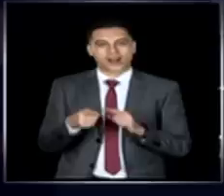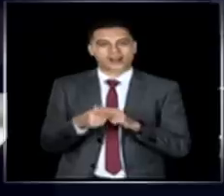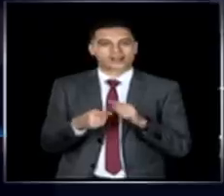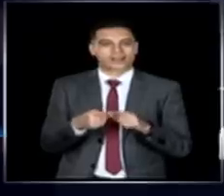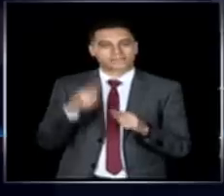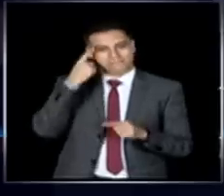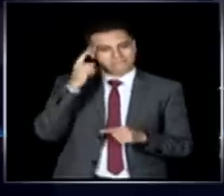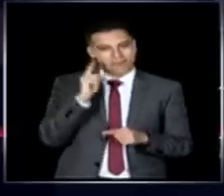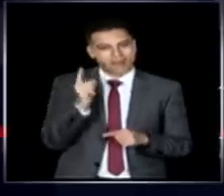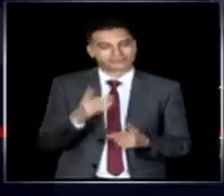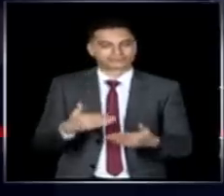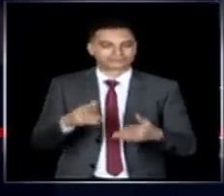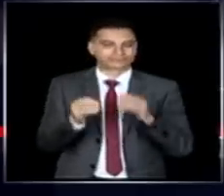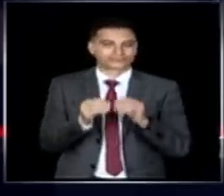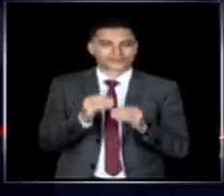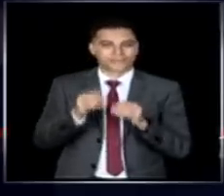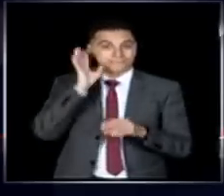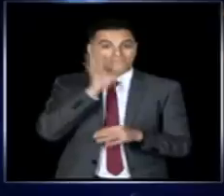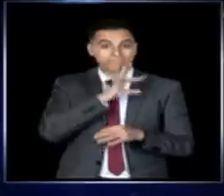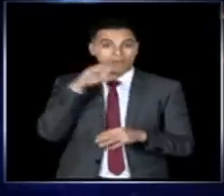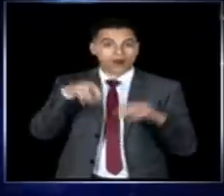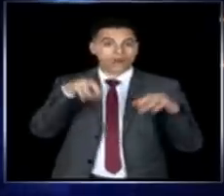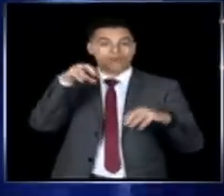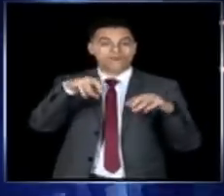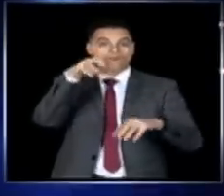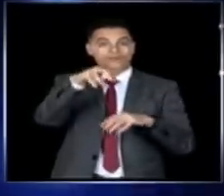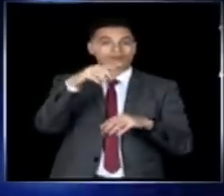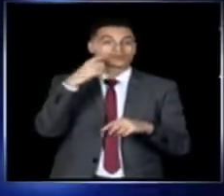الحلقة: لوحات ومعالم، والسؤال هو: